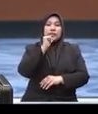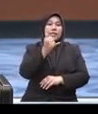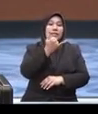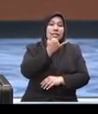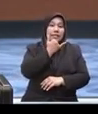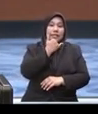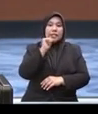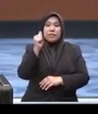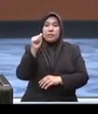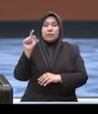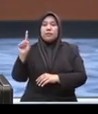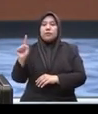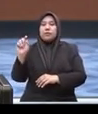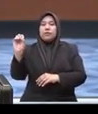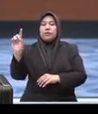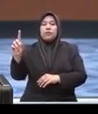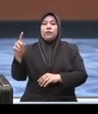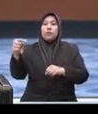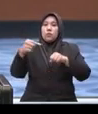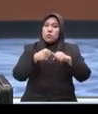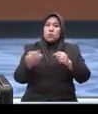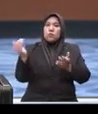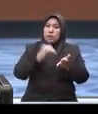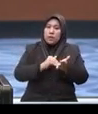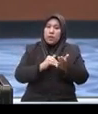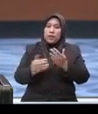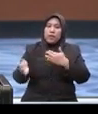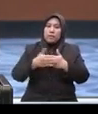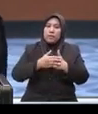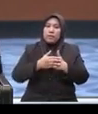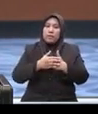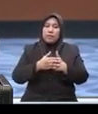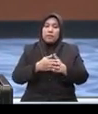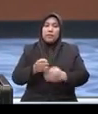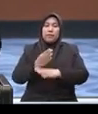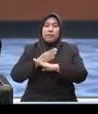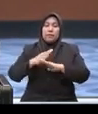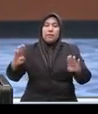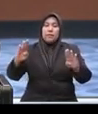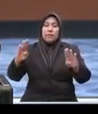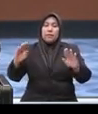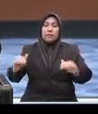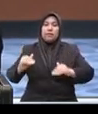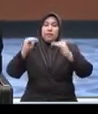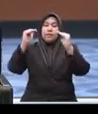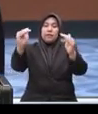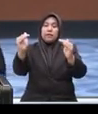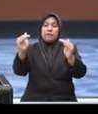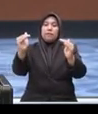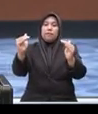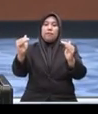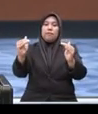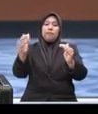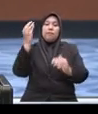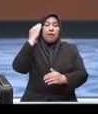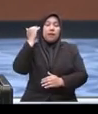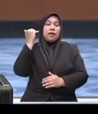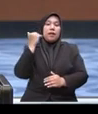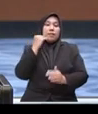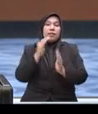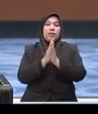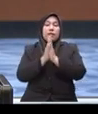balik Lepas itu dibebaskan di peringkat maka rayuan pun boleh ditangkap boleh